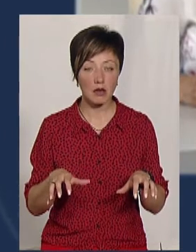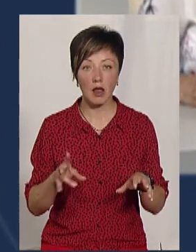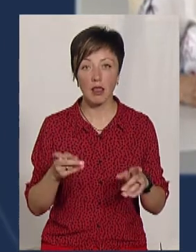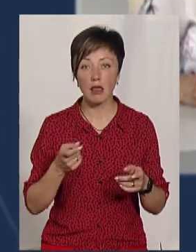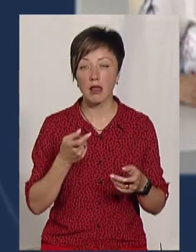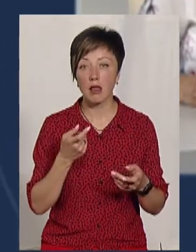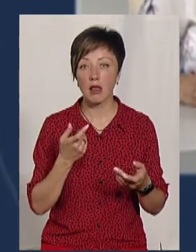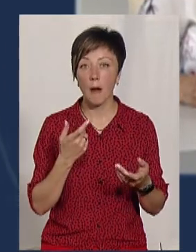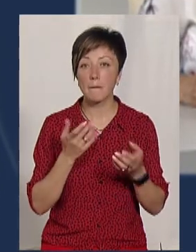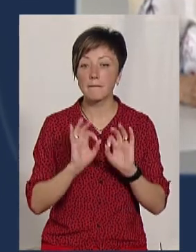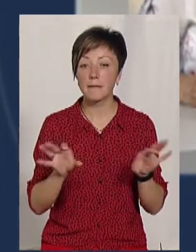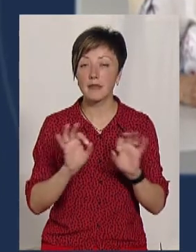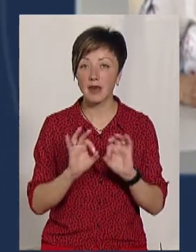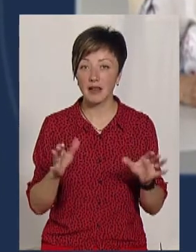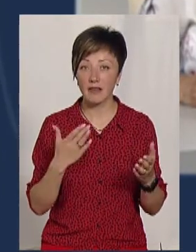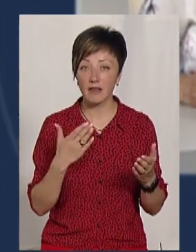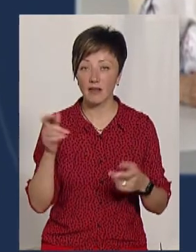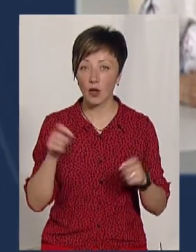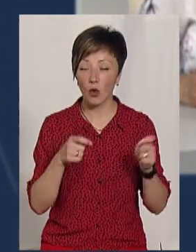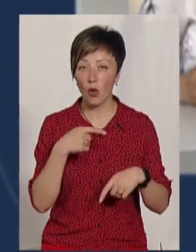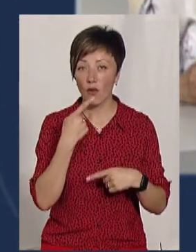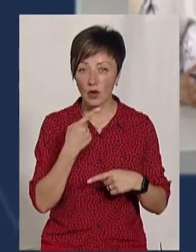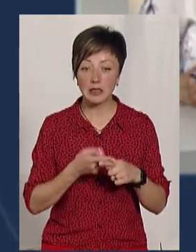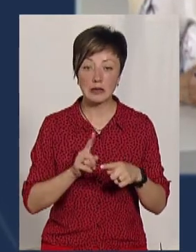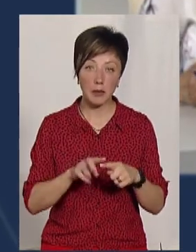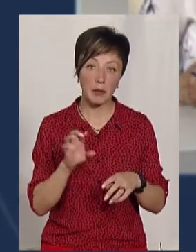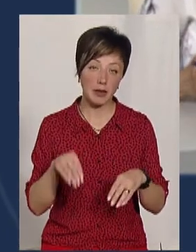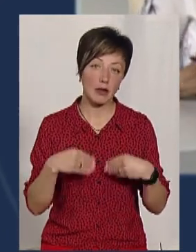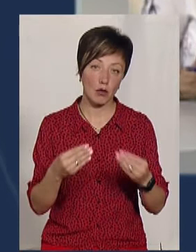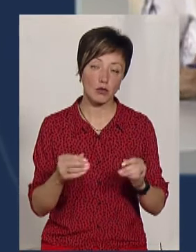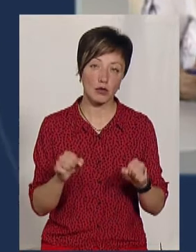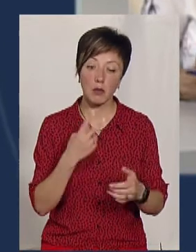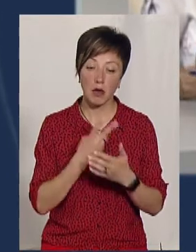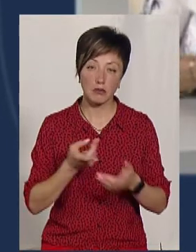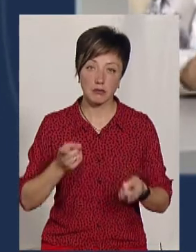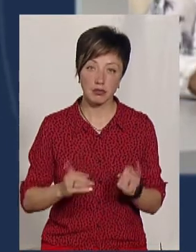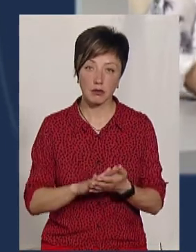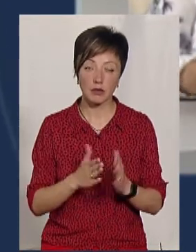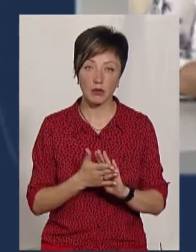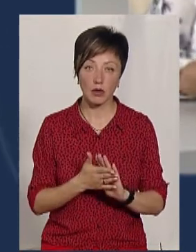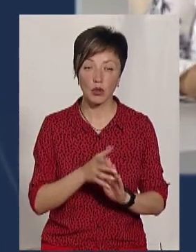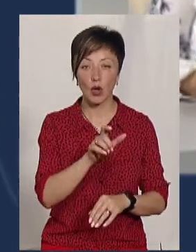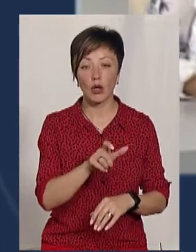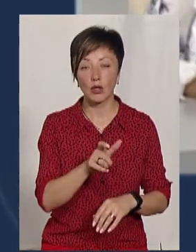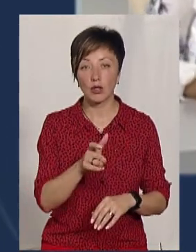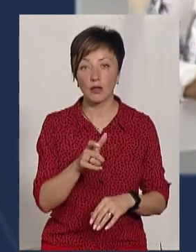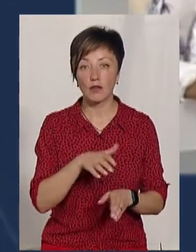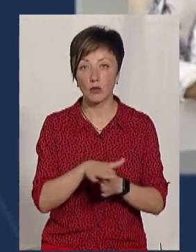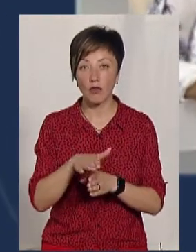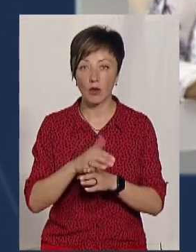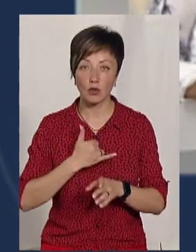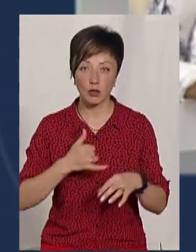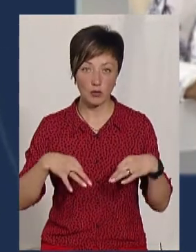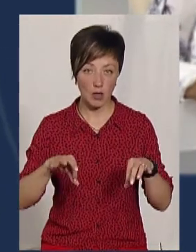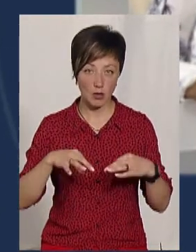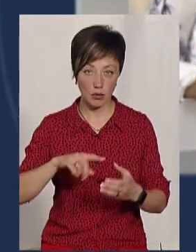на брифінгу говорив, що це дало би можливість бачити реальну картину того, що відбувається в